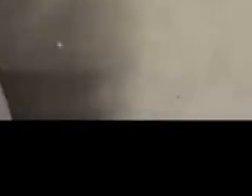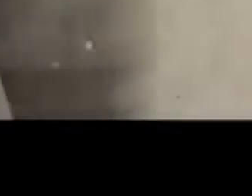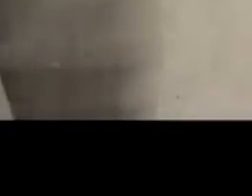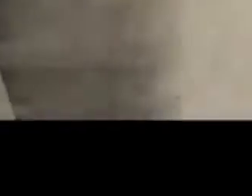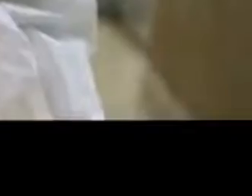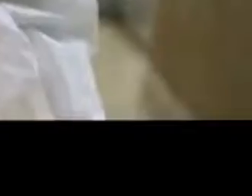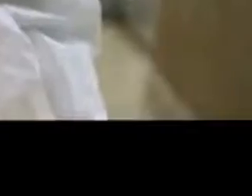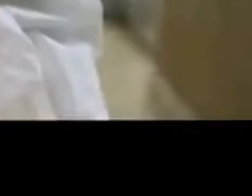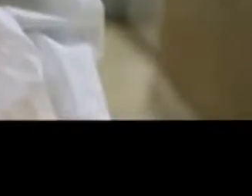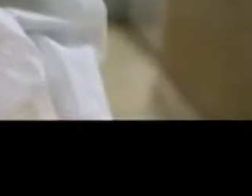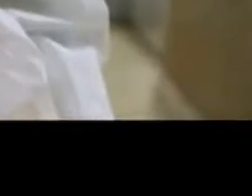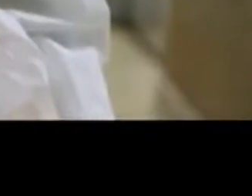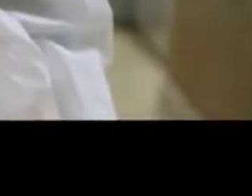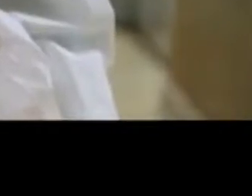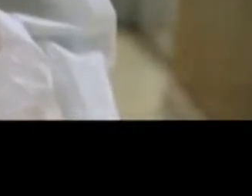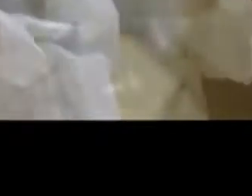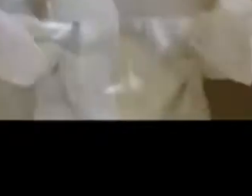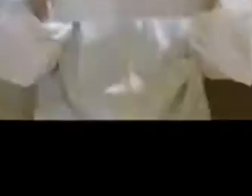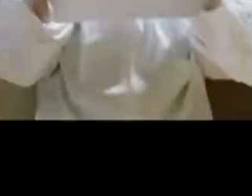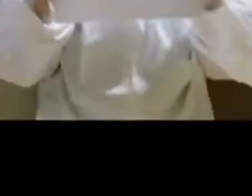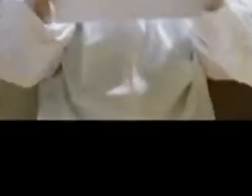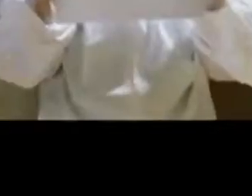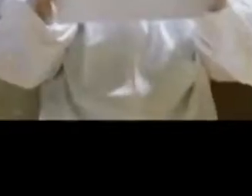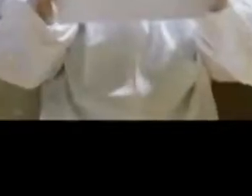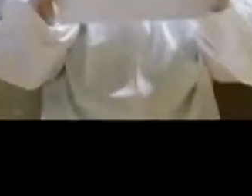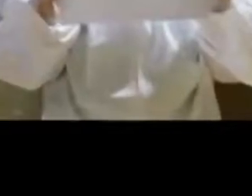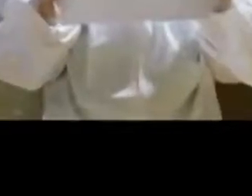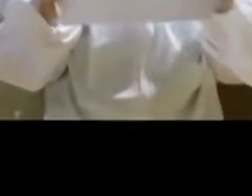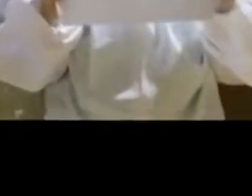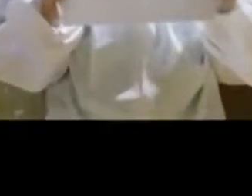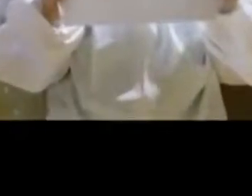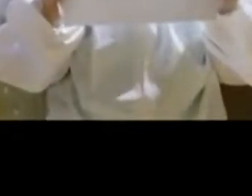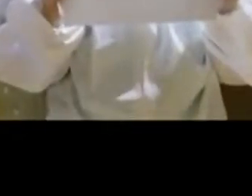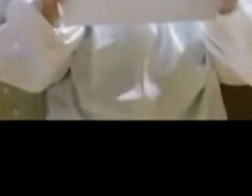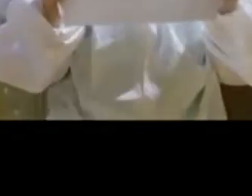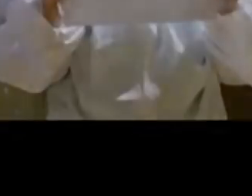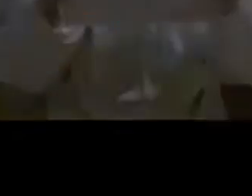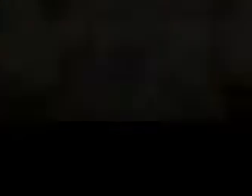Sungguh elok, jika kalian peduli atas nama kemanusiaan.